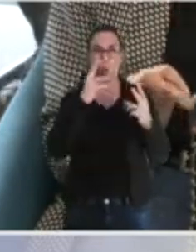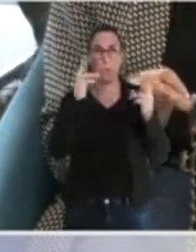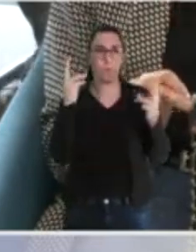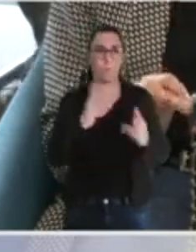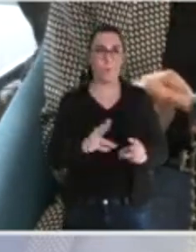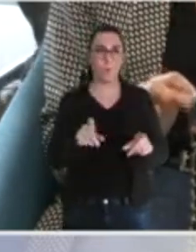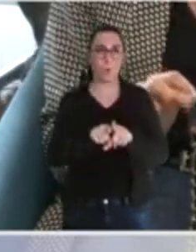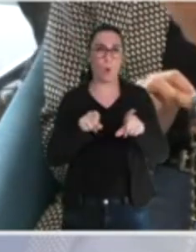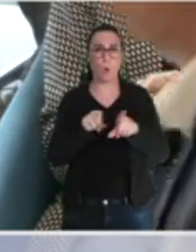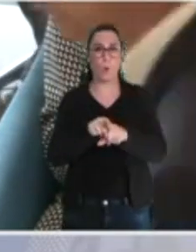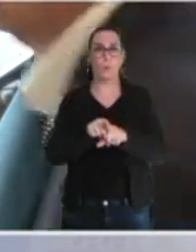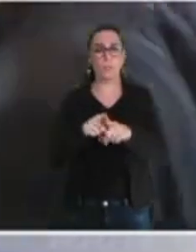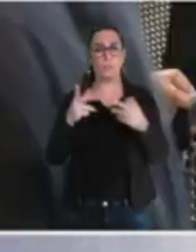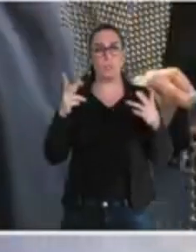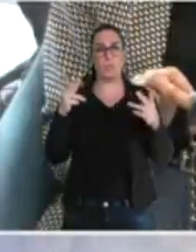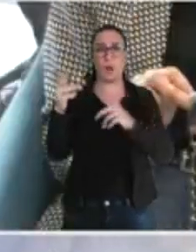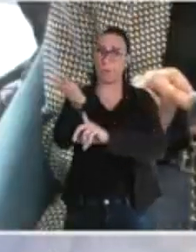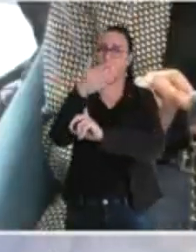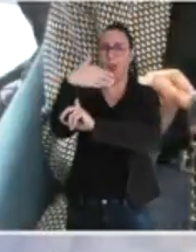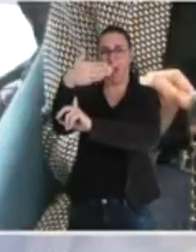des cocoricots que vous n'avez